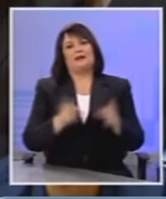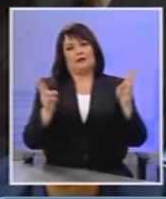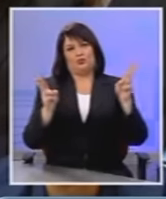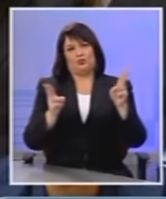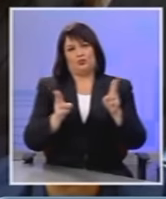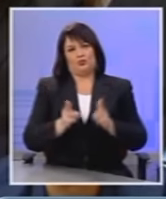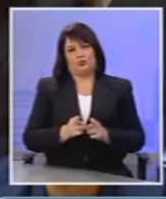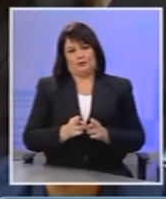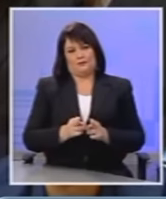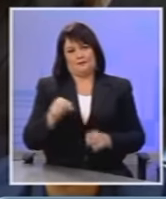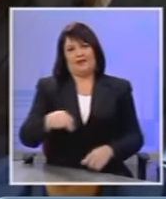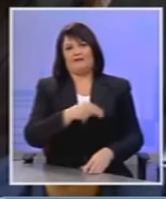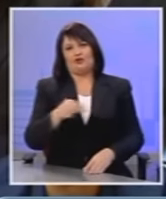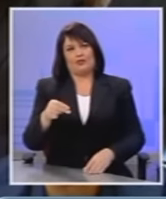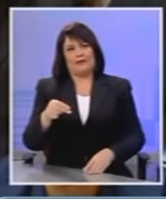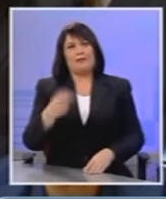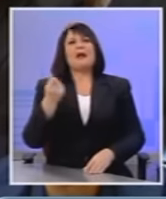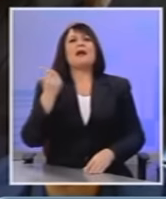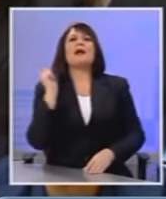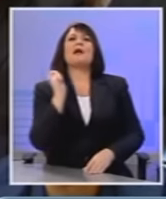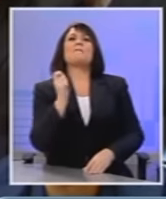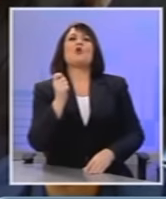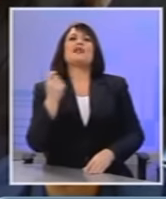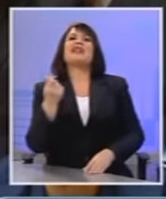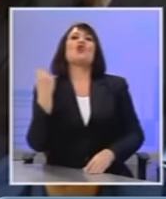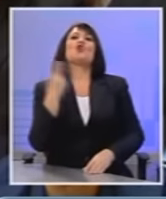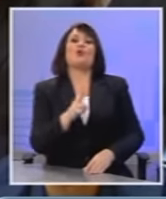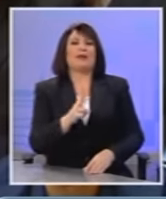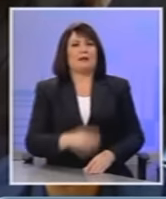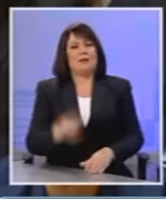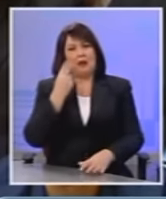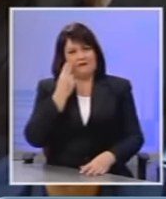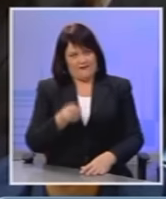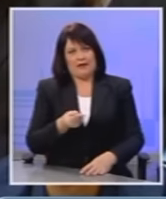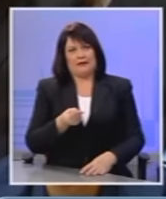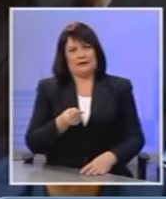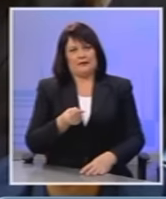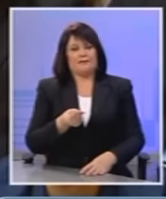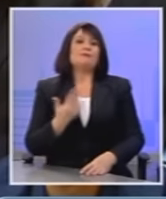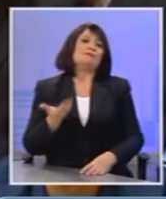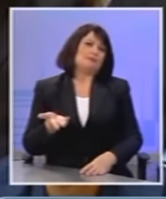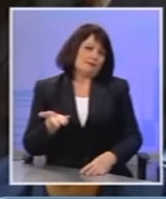Αυτά είναι ό,τι αφορά την οικονομική σας πολιτική. Όμως είναι φανερό ότι